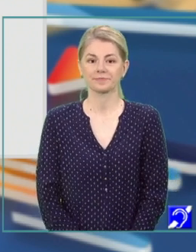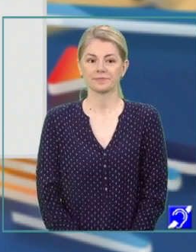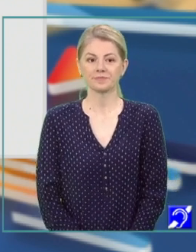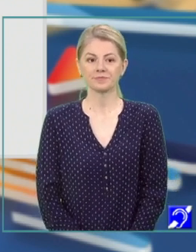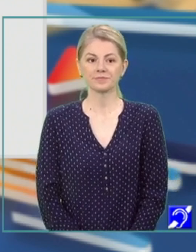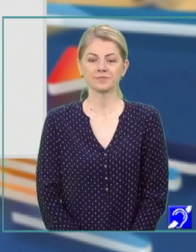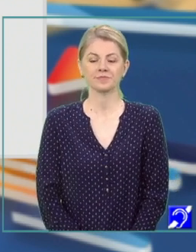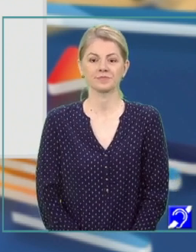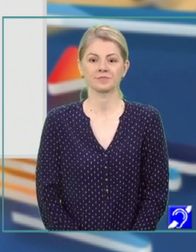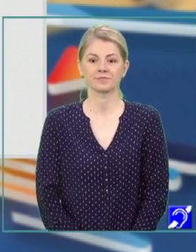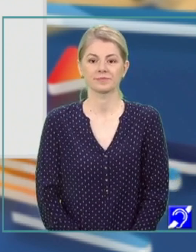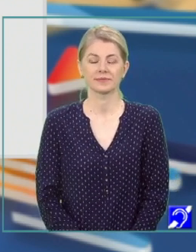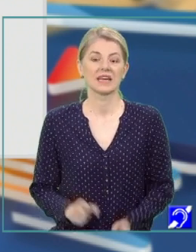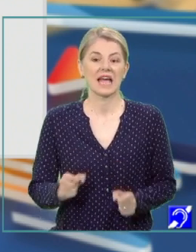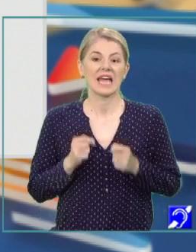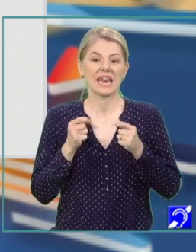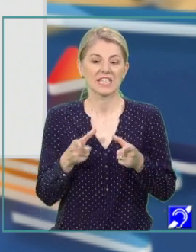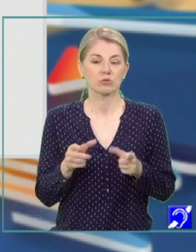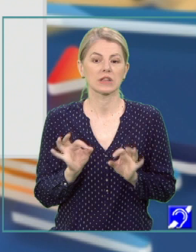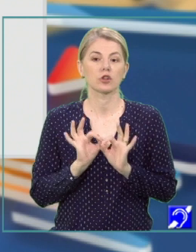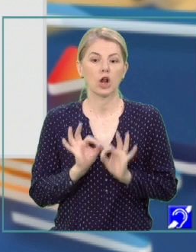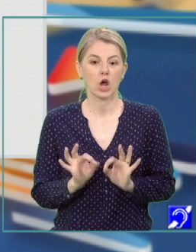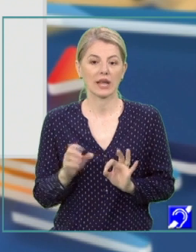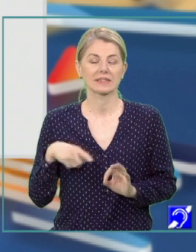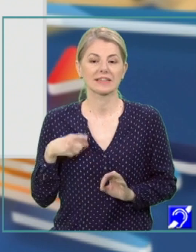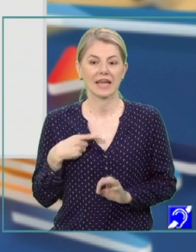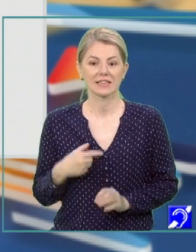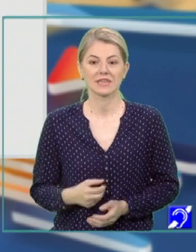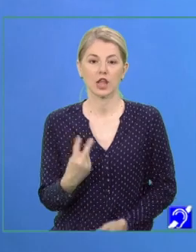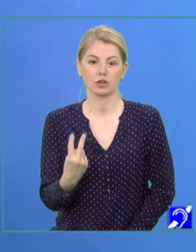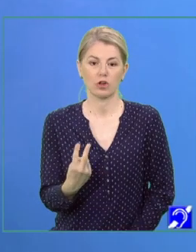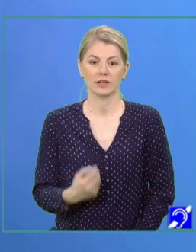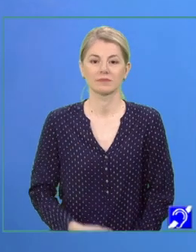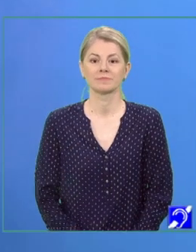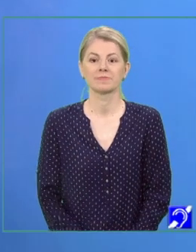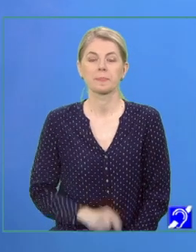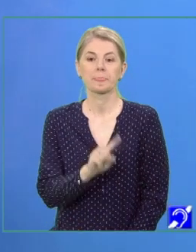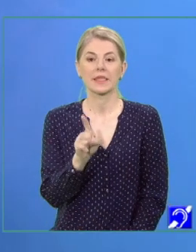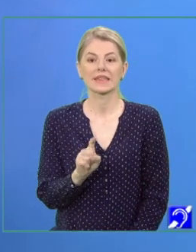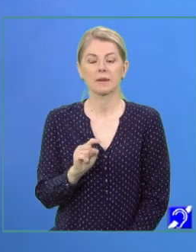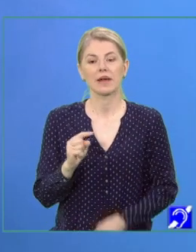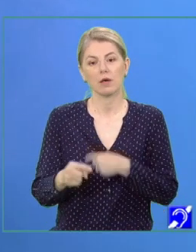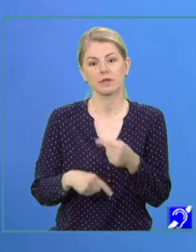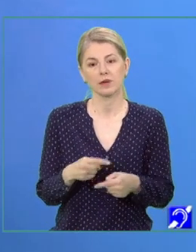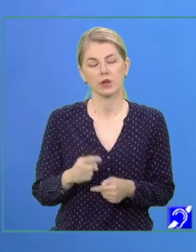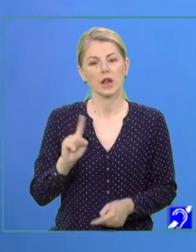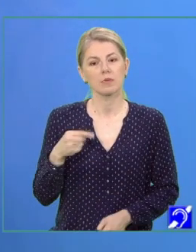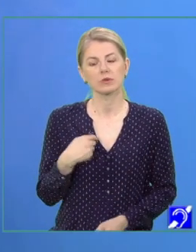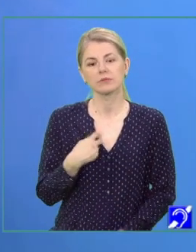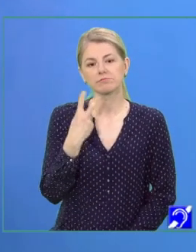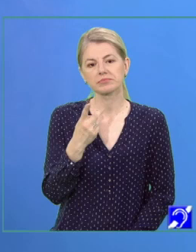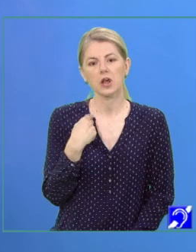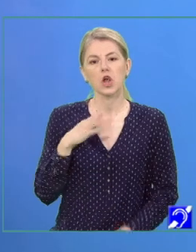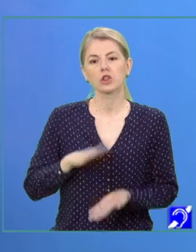plus 1 la pătrat și rezultatul corect este 2. Întrebarea următoare o putem considera